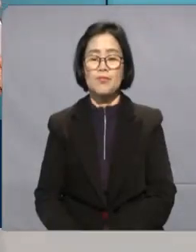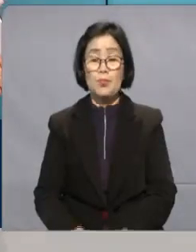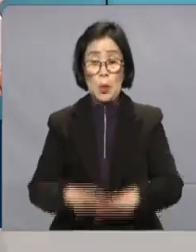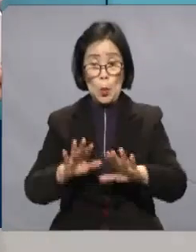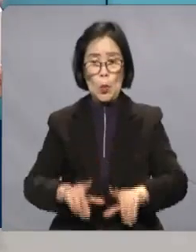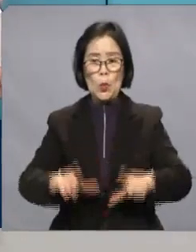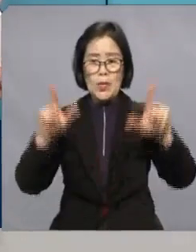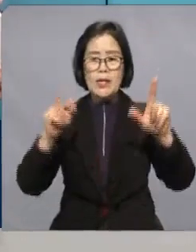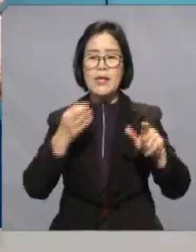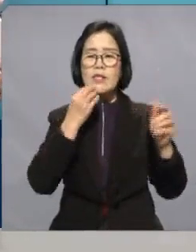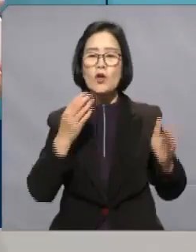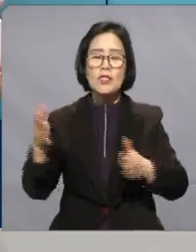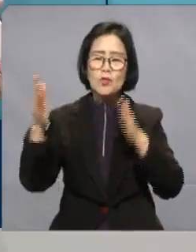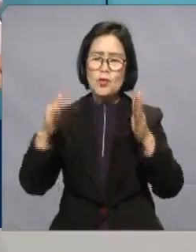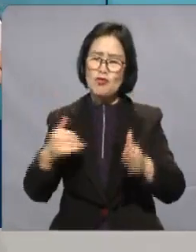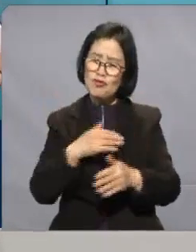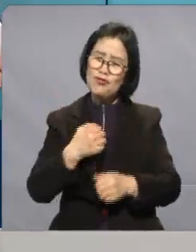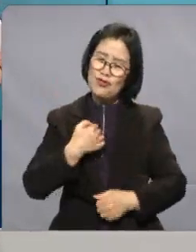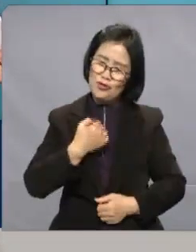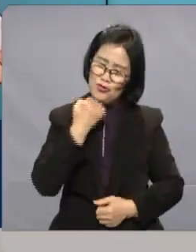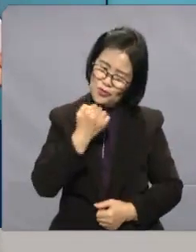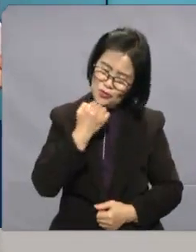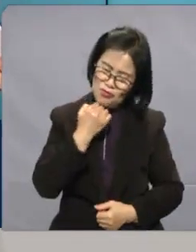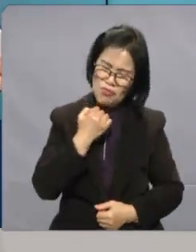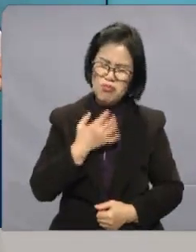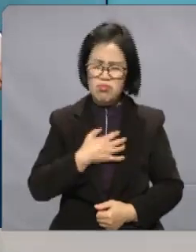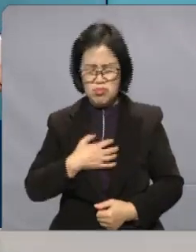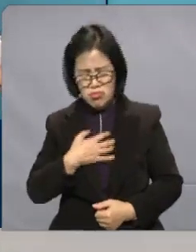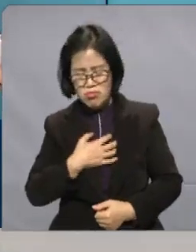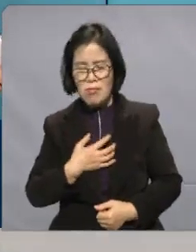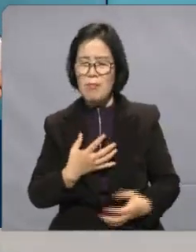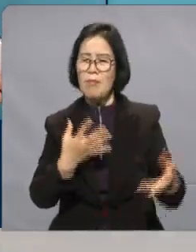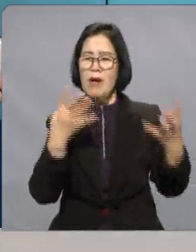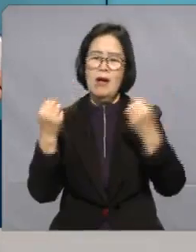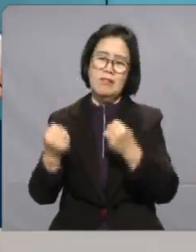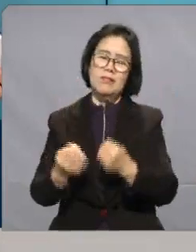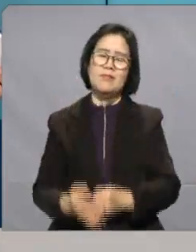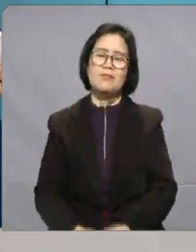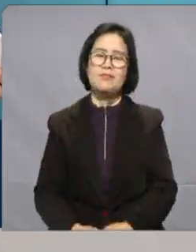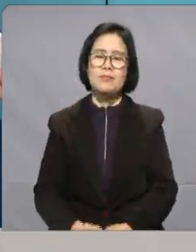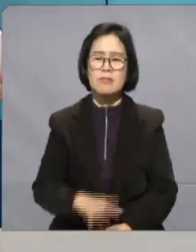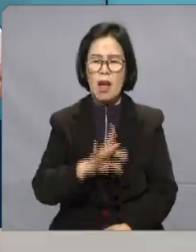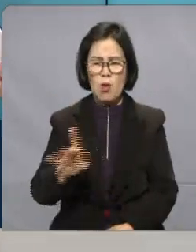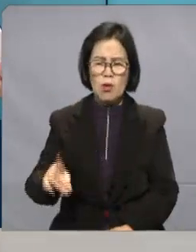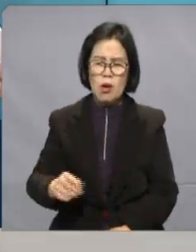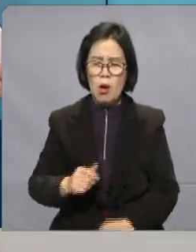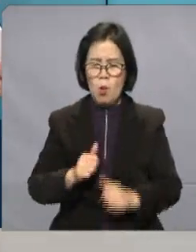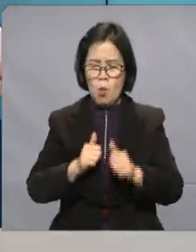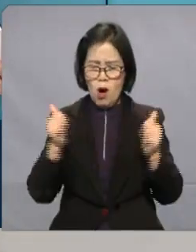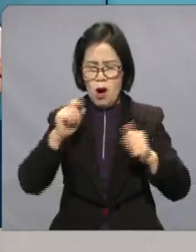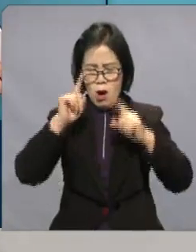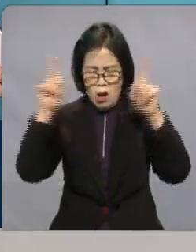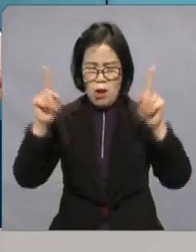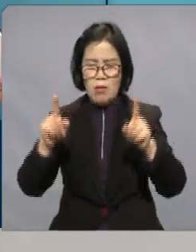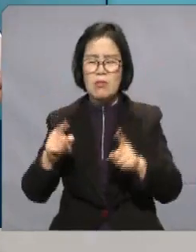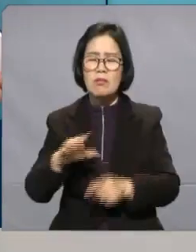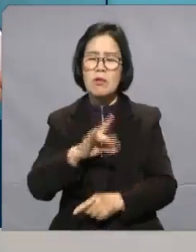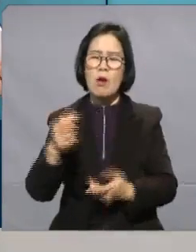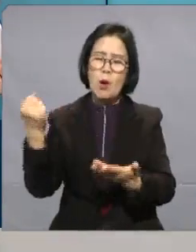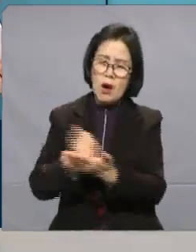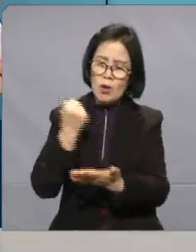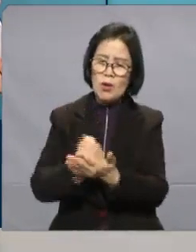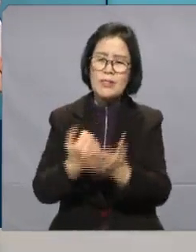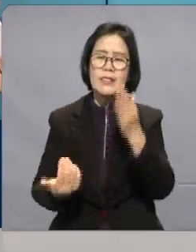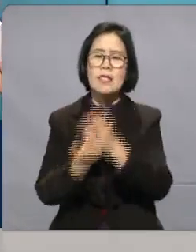올한 해도 경기도에서 우리를 웃고 울게 만든 일들이 많았습니다. 때로는 화가 나고 때로는 안타까워했던 사건